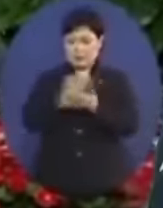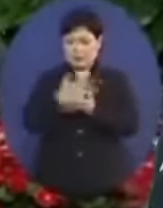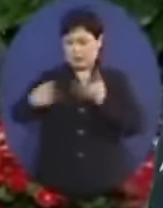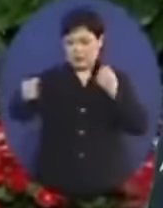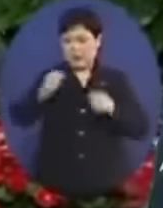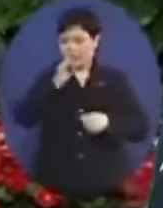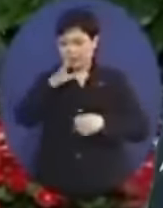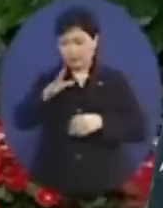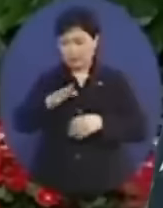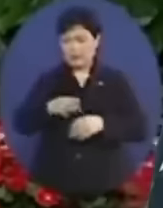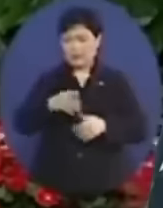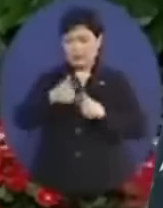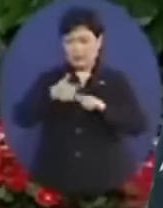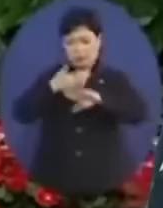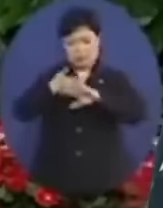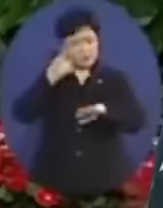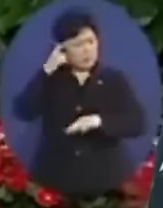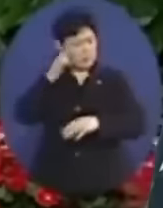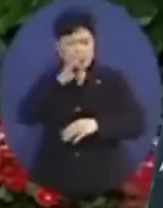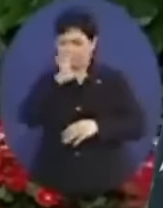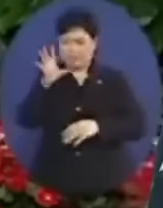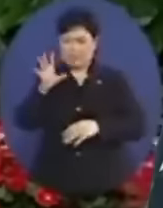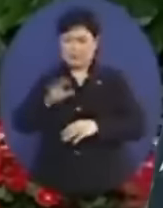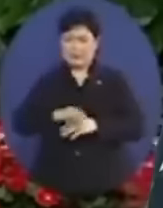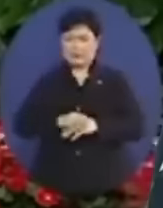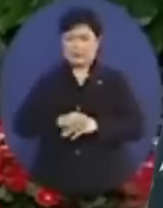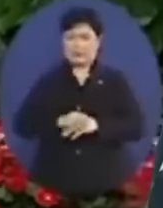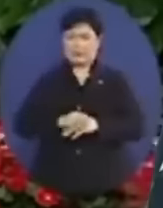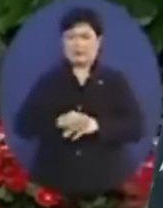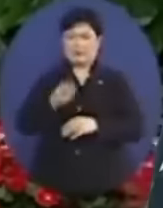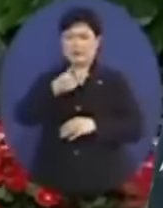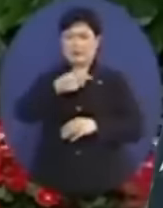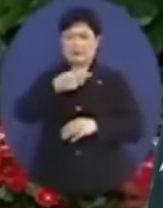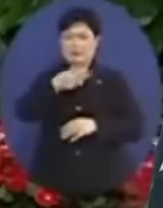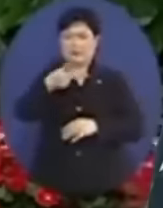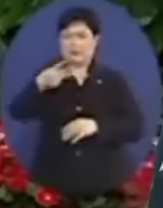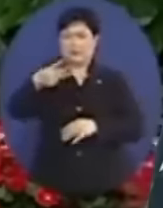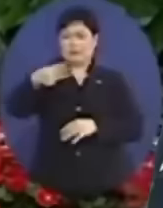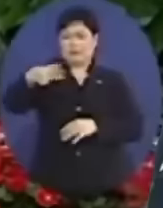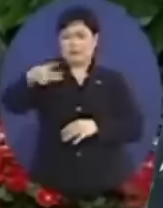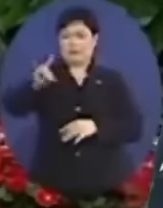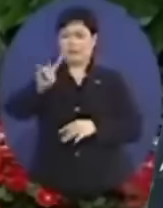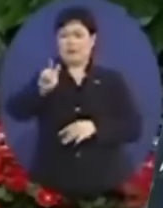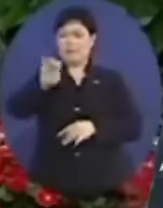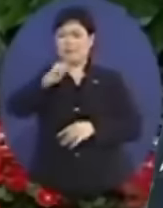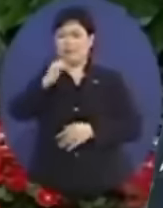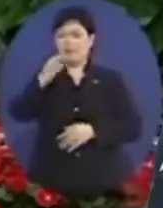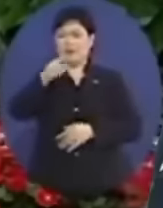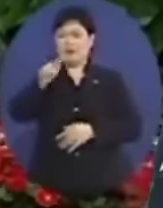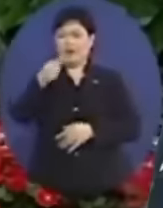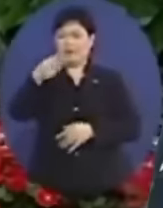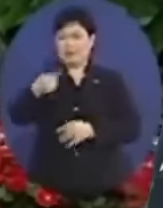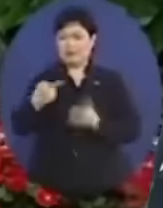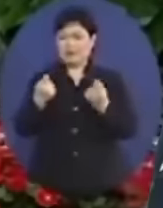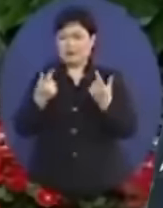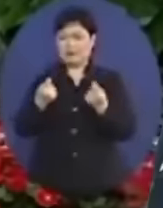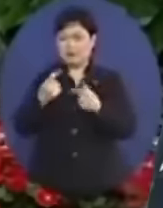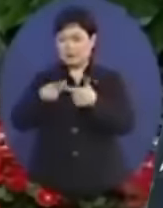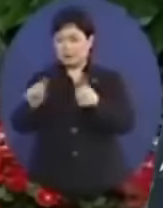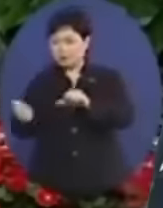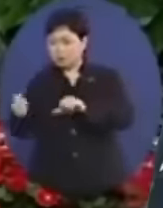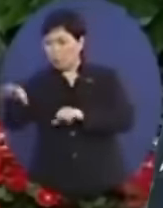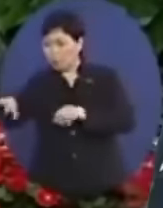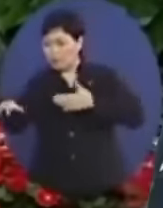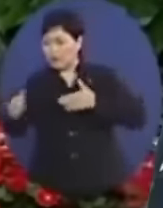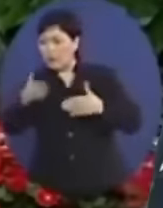없습니다고 님을 생각할 수 없습니다 브란트 예수님이 죽는 그 자리에 내가 같이 있습니다 2년